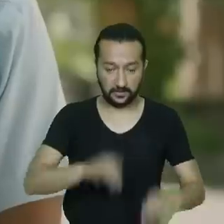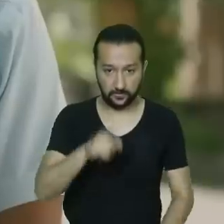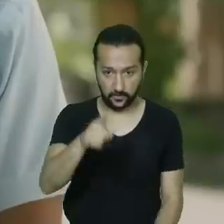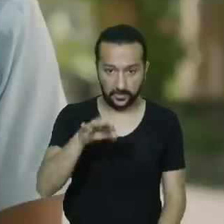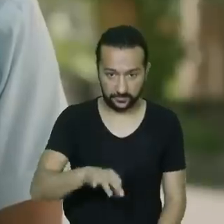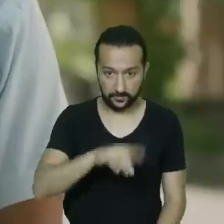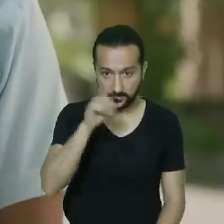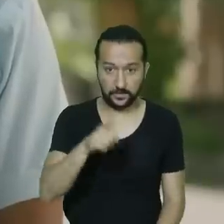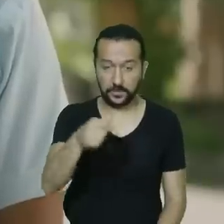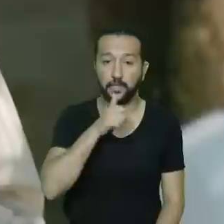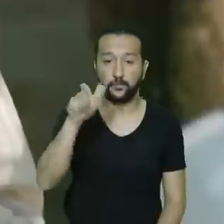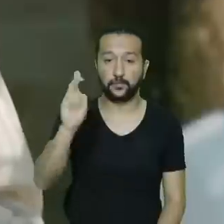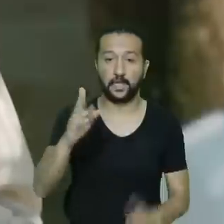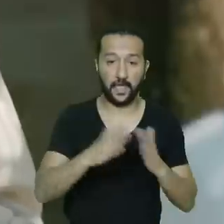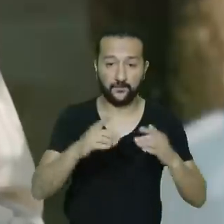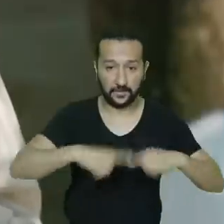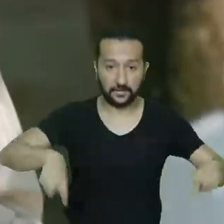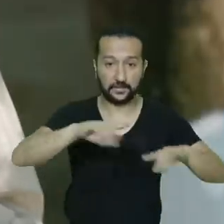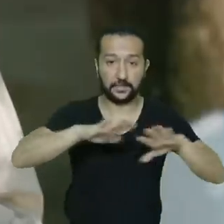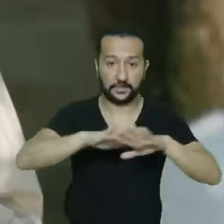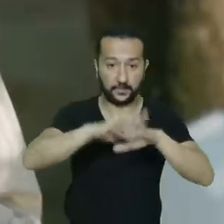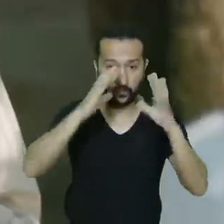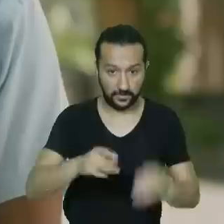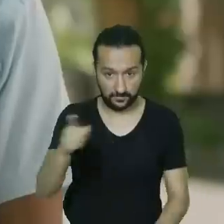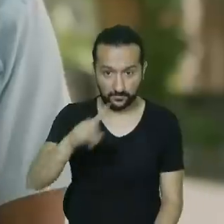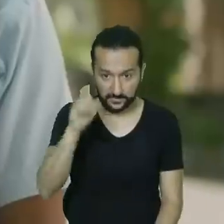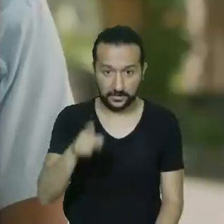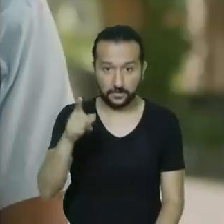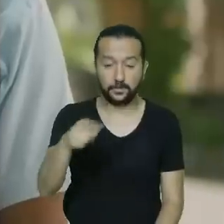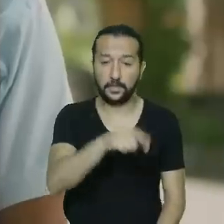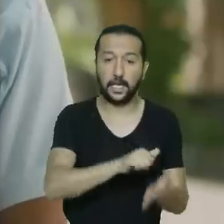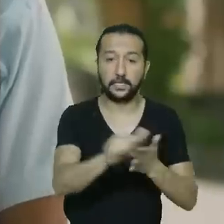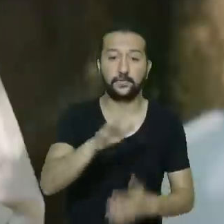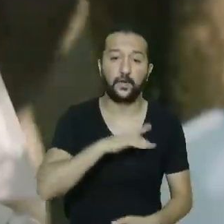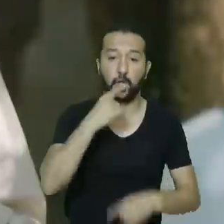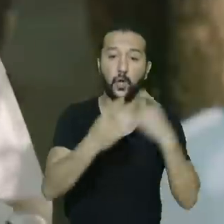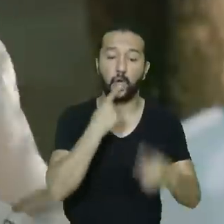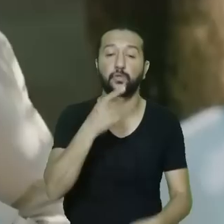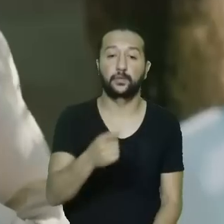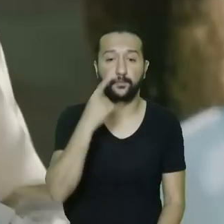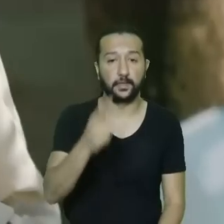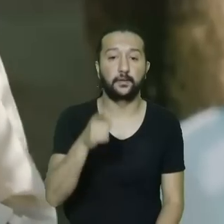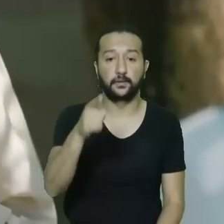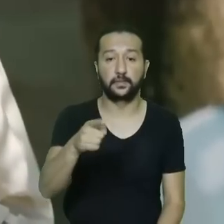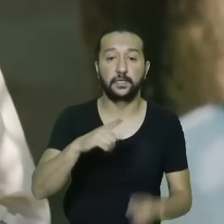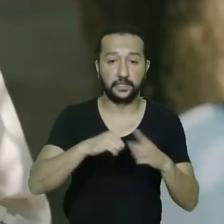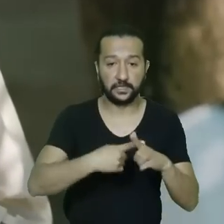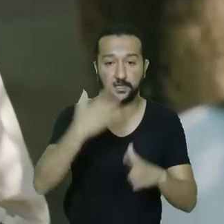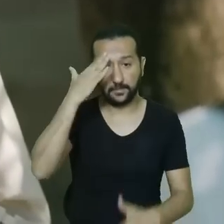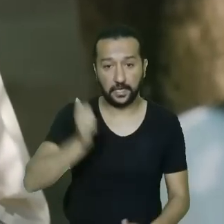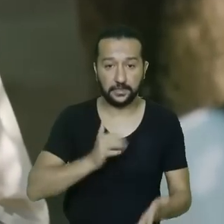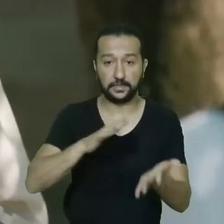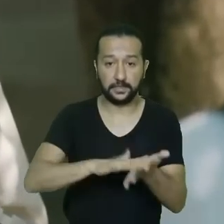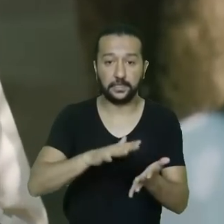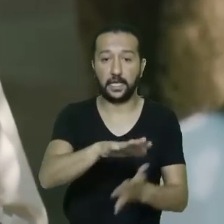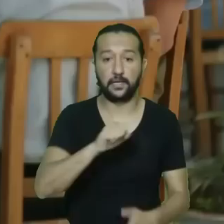Ha? Adamın evinin etrafını dikenli tel çevirmesi mi? Lan herkesle konuşuyor ben. Jandarmalar parmak